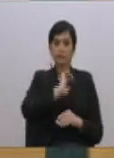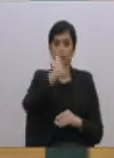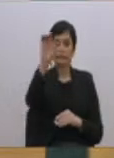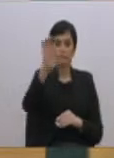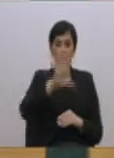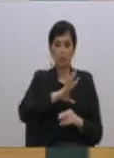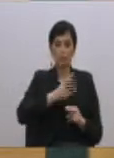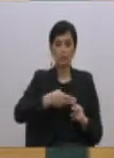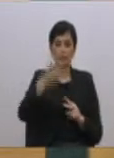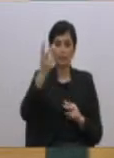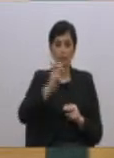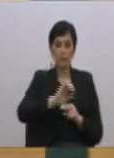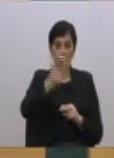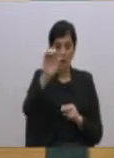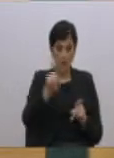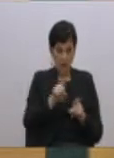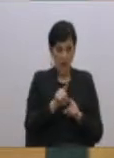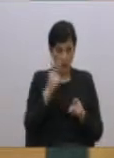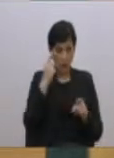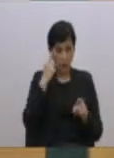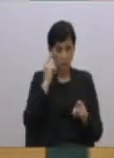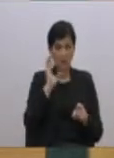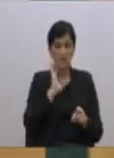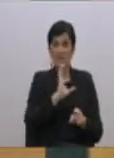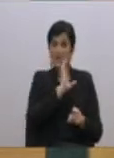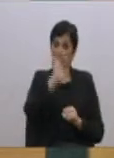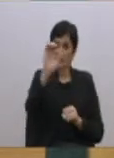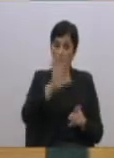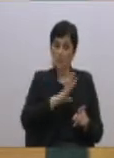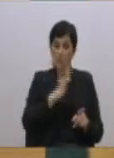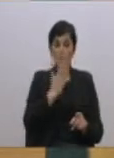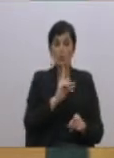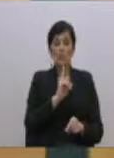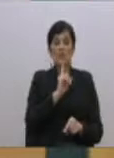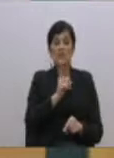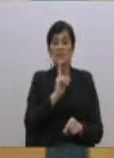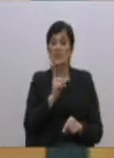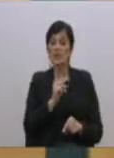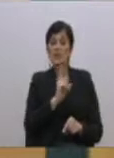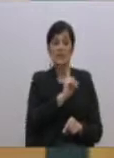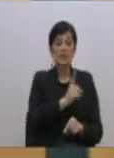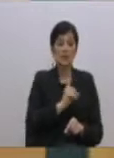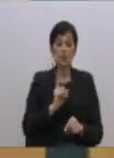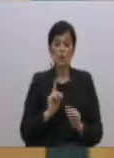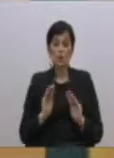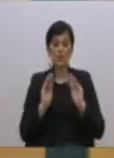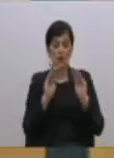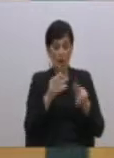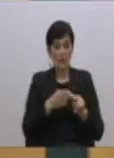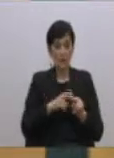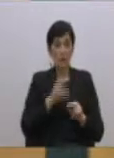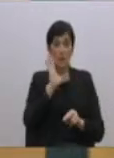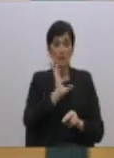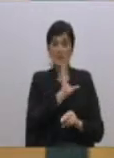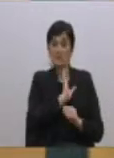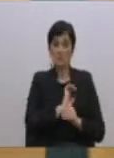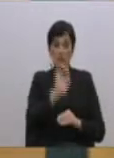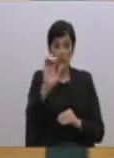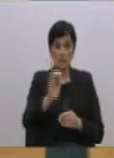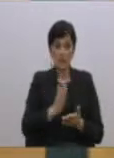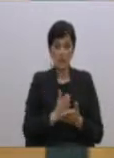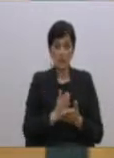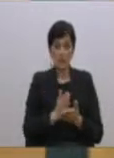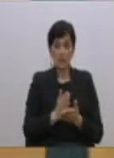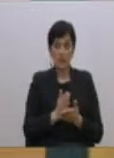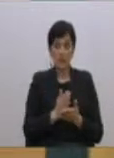გაცემს ესე ფიქრობდით რომ გადასახლება და გაცემბირება იყო თუ 1 თან დაემატა ეხლა გახდა გადასახლება გაცემბირება.